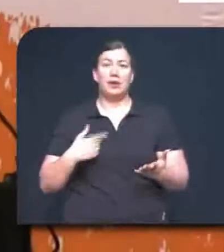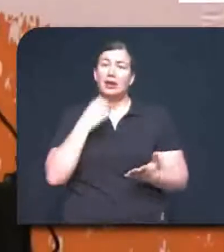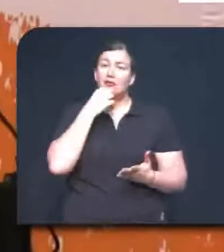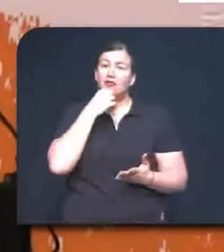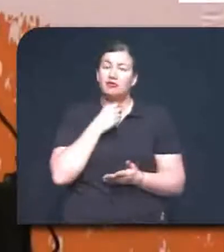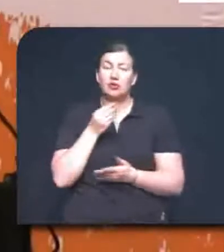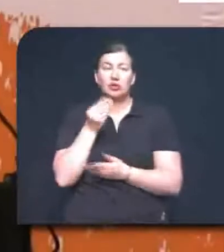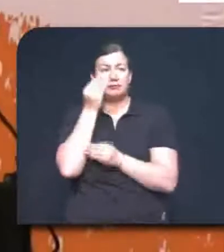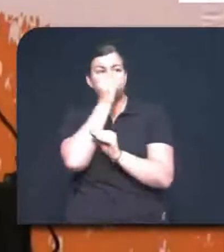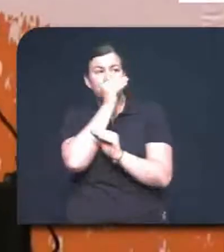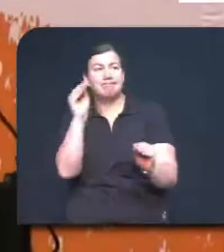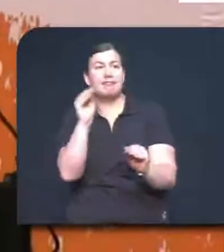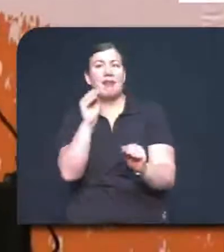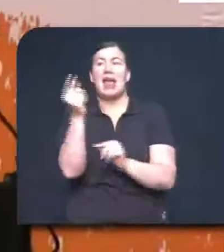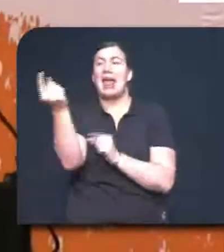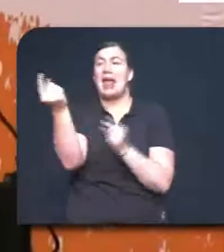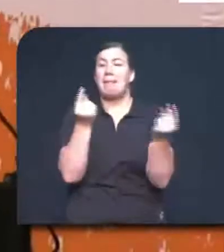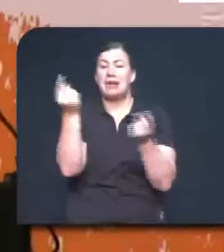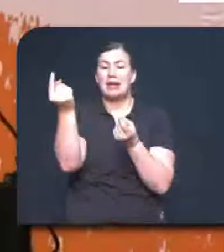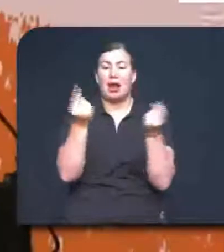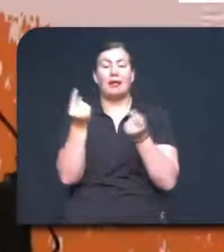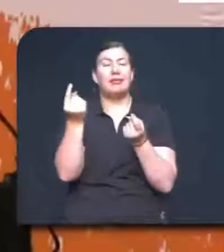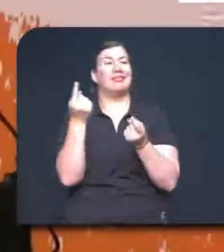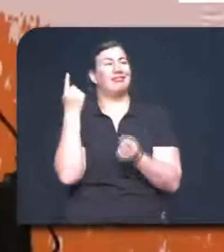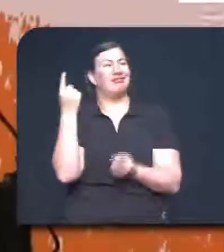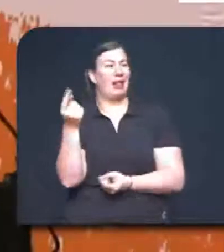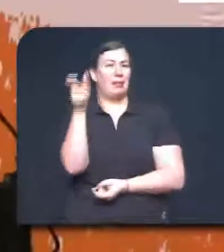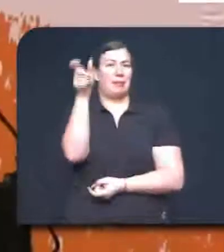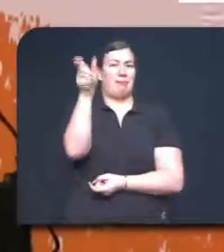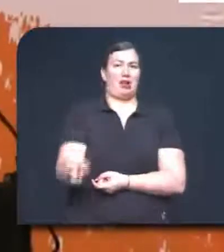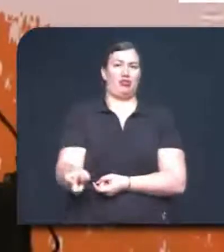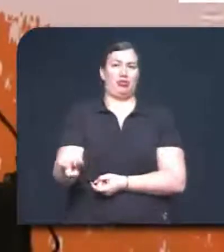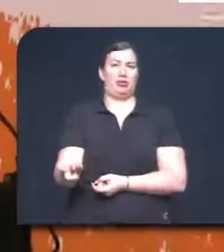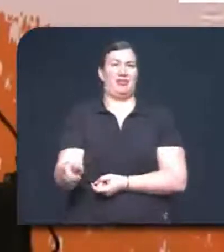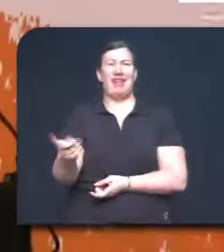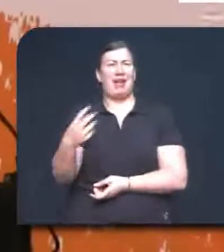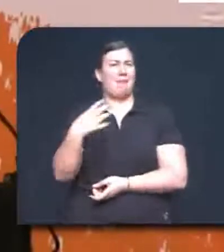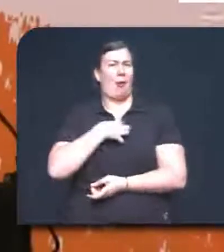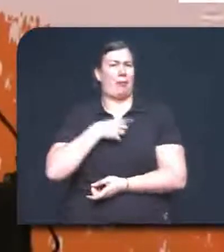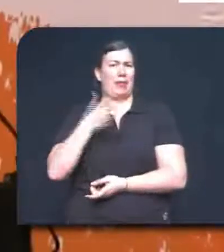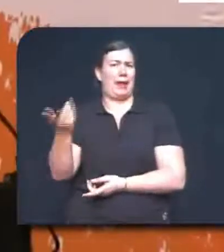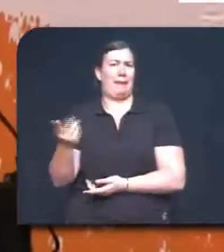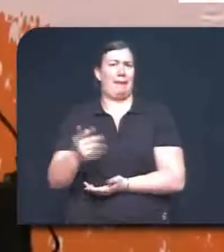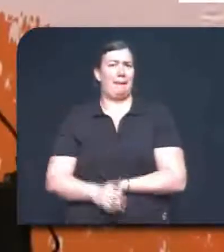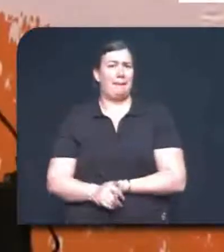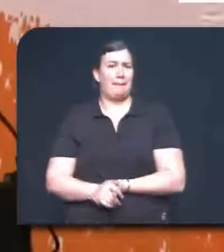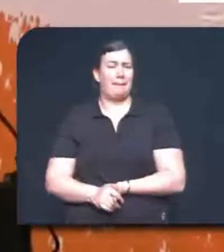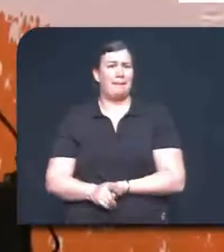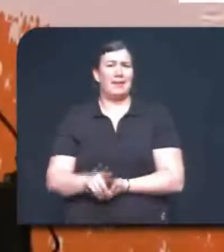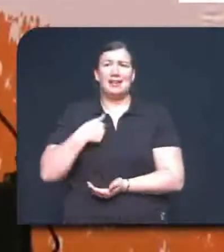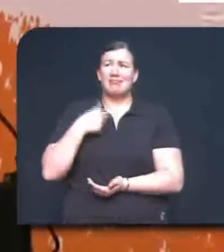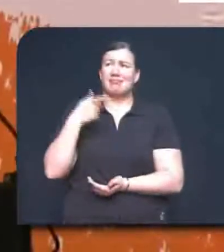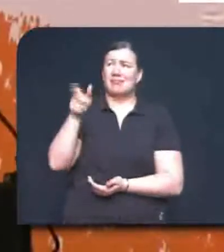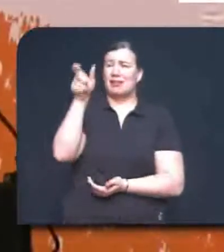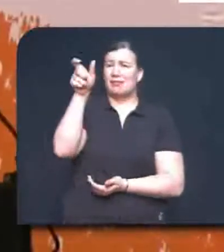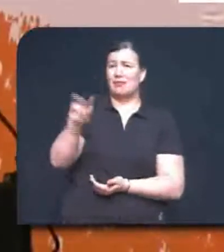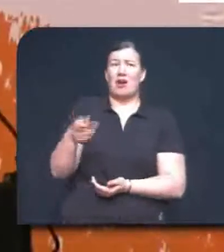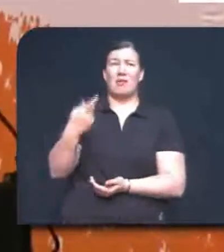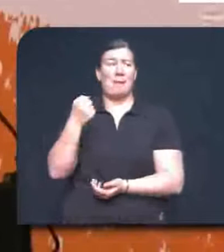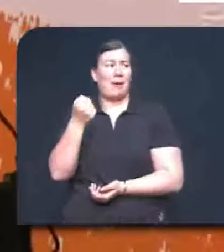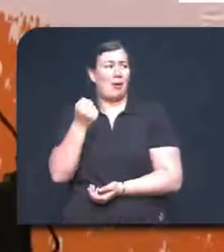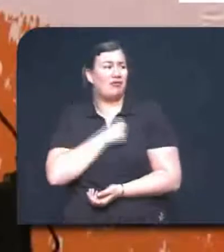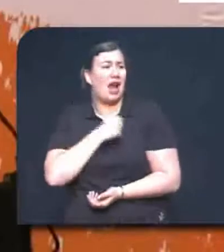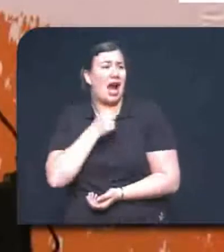wir Migranten als Menschen sehen und nicht als Probleme nicht als Gefahr und erst recht nicht als ein Mittel mit dem man angstpolitik